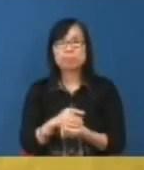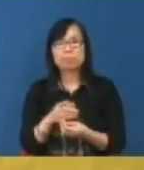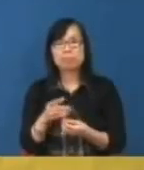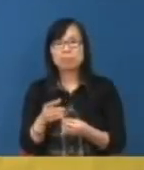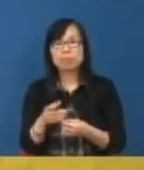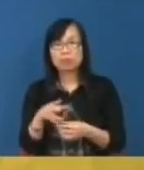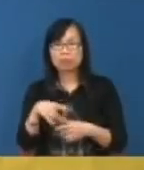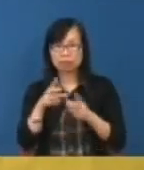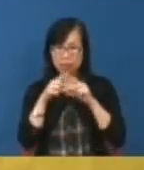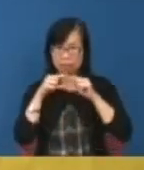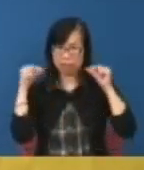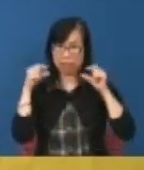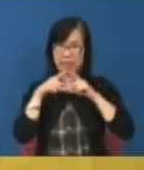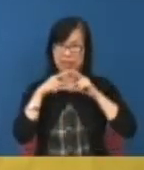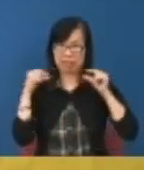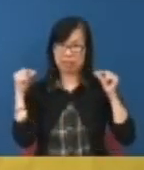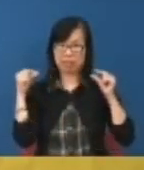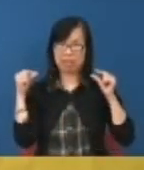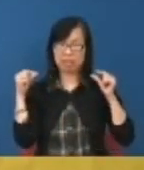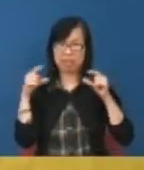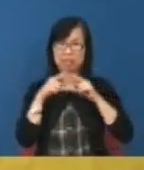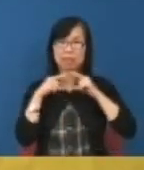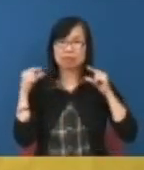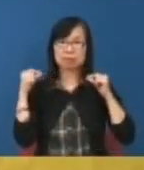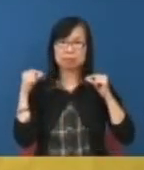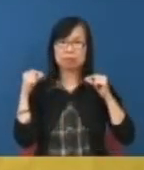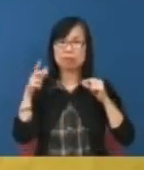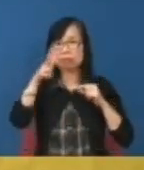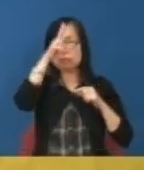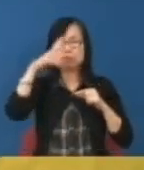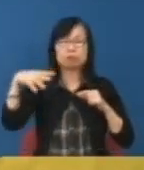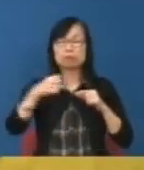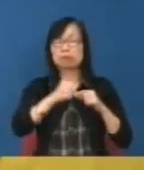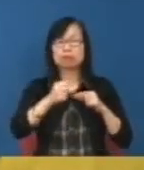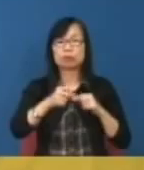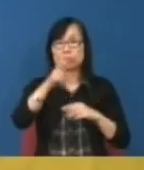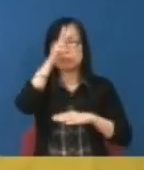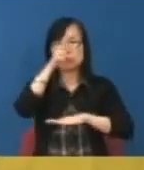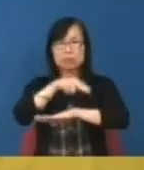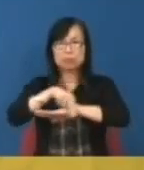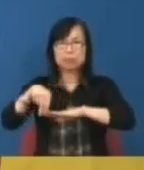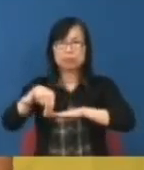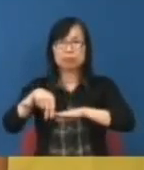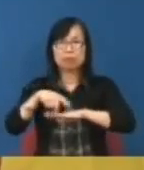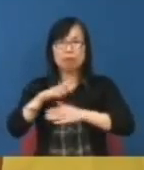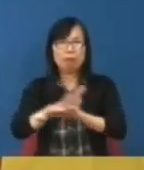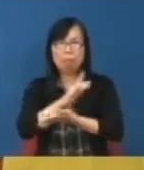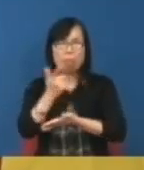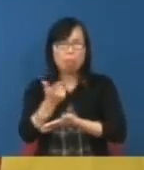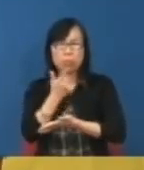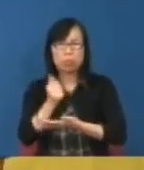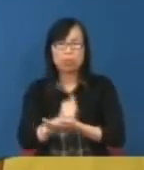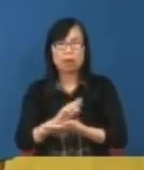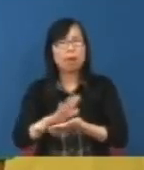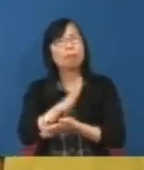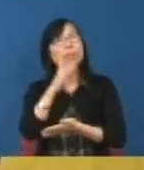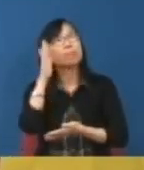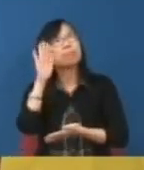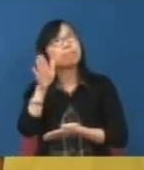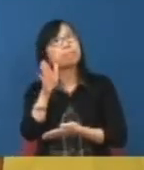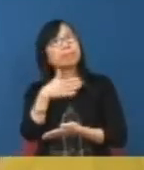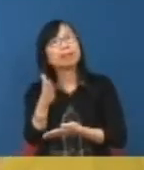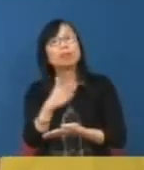即係曾蔭權嘅即係特首嗰個施政咁多年啦，都已經都五年啦，我諗都有，都係